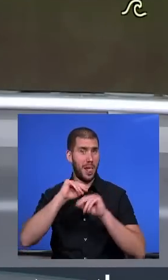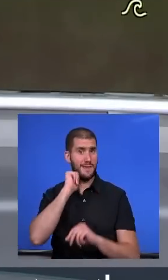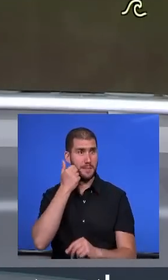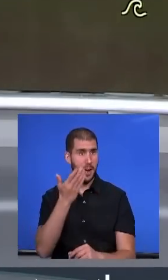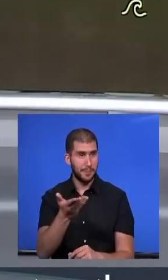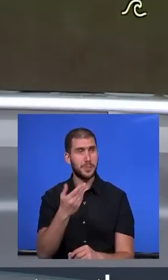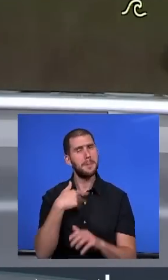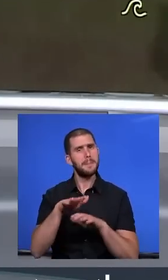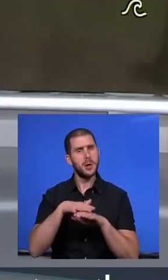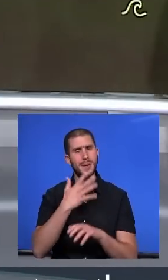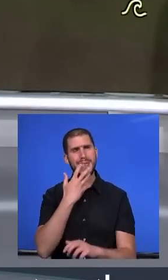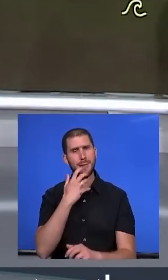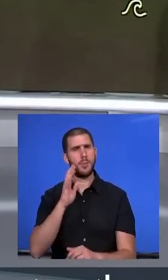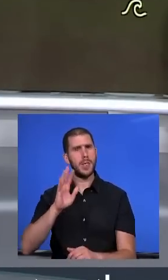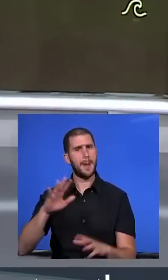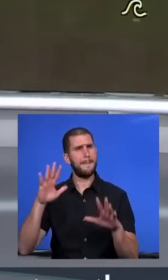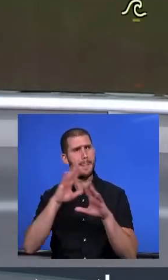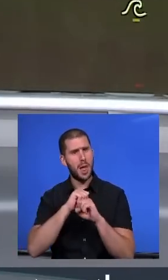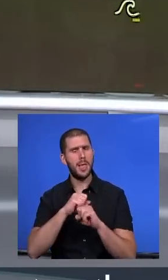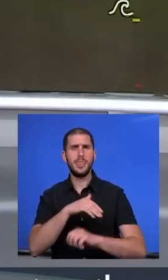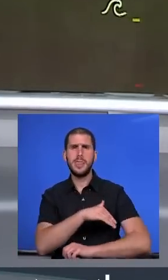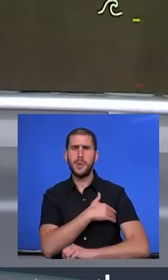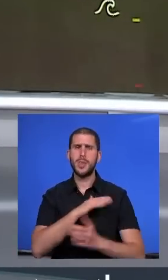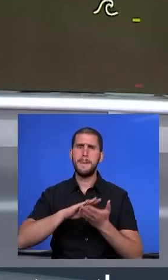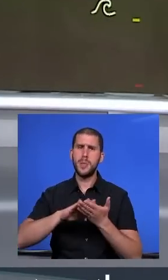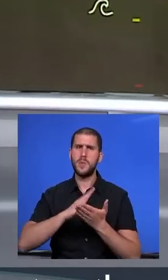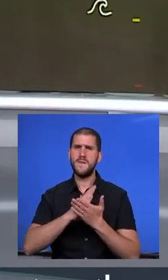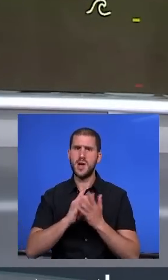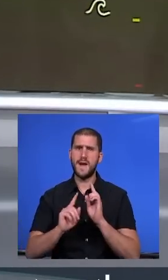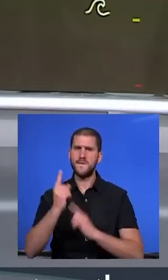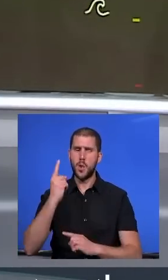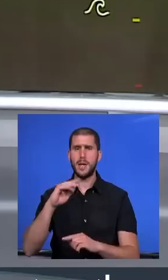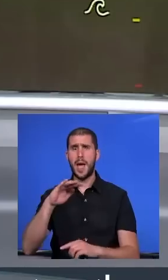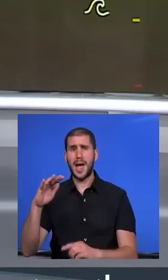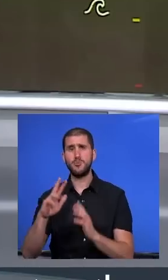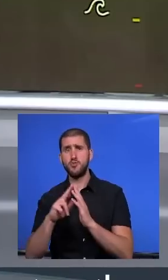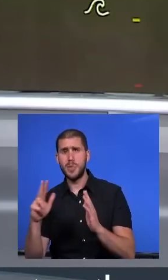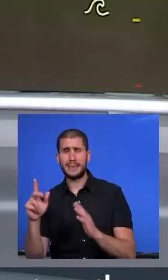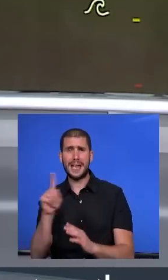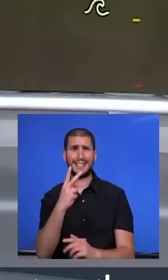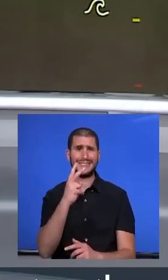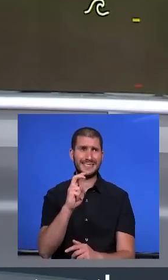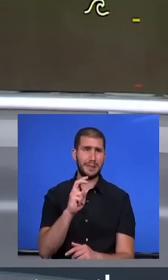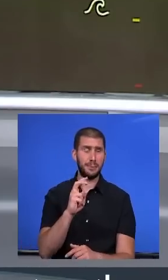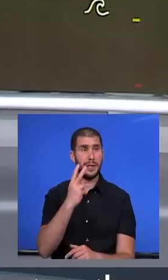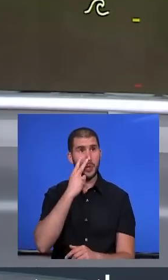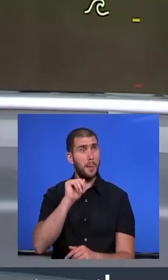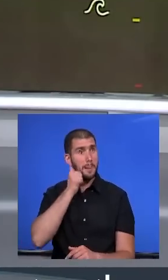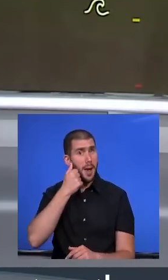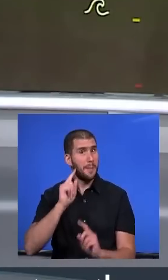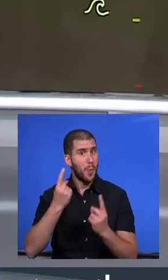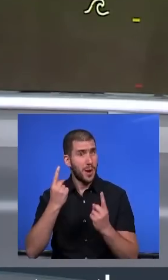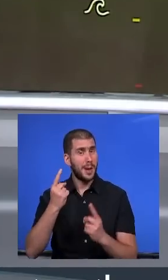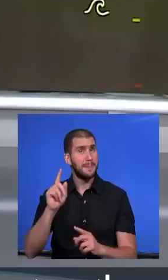אנחנו מרגישים את ההתחממות גם בלילות. הטמפרטורות המינימום כבר הרבה יותר גבוהות, בערים כבר 18 עד 20 מעלות. תראו מה קורה מחר